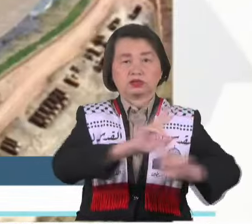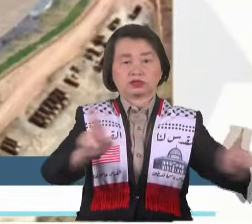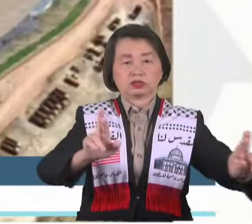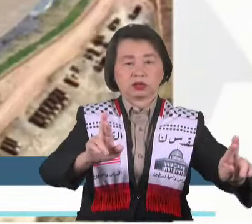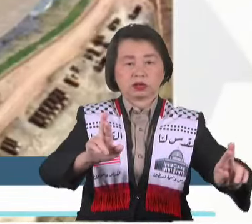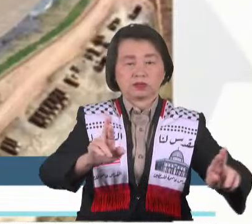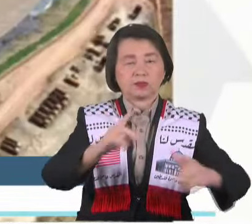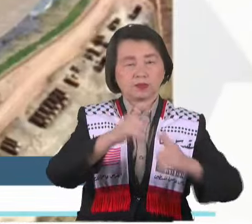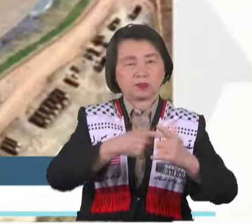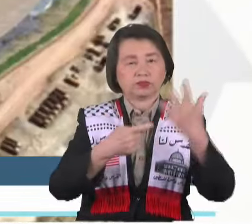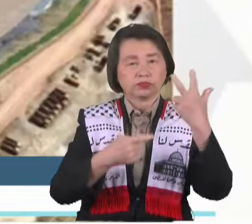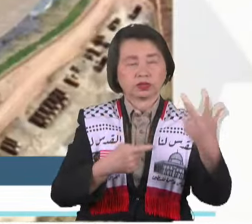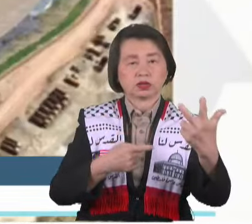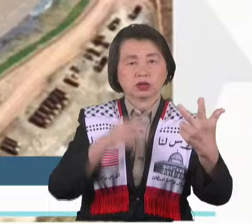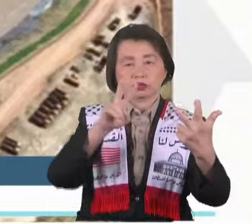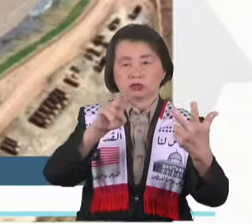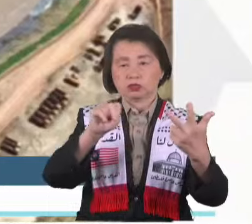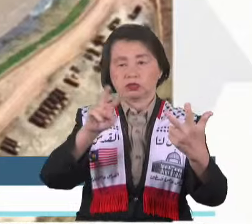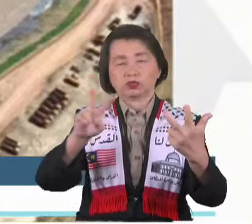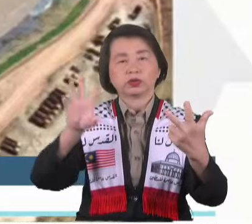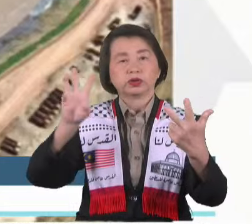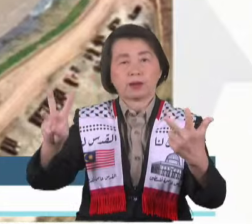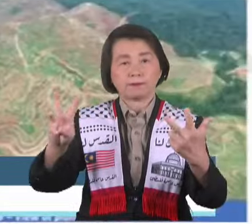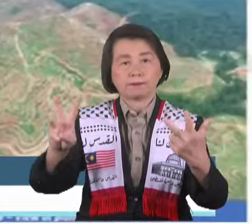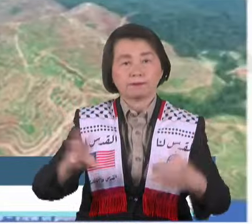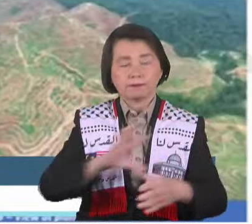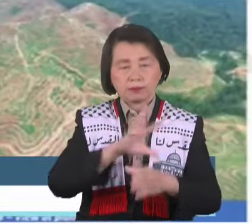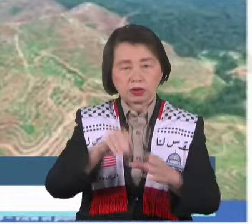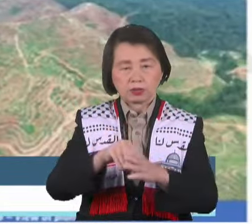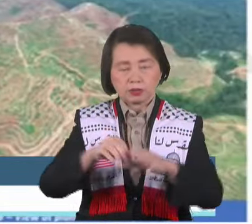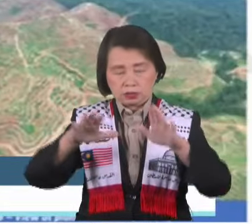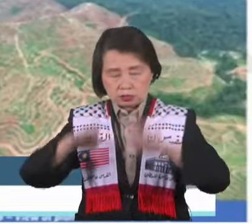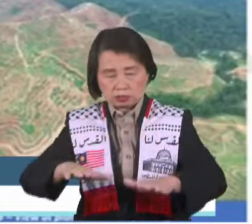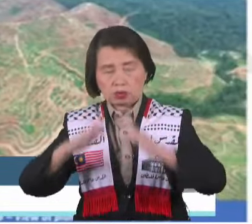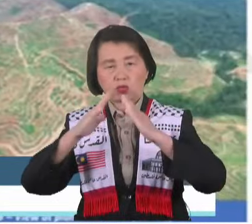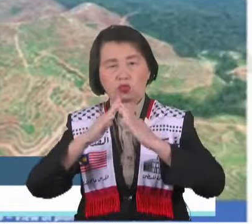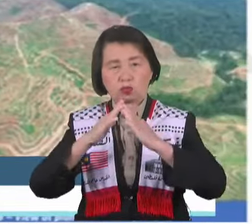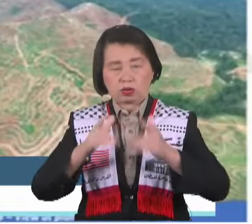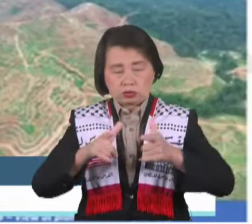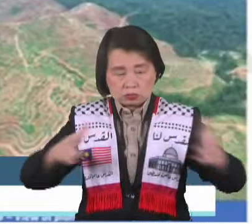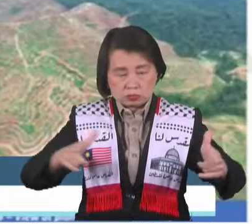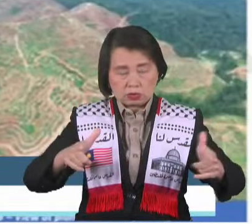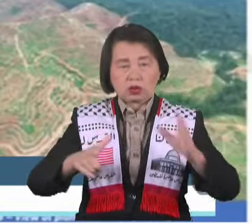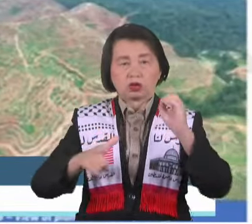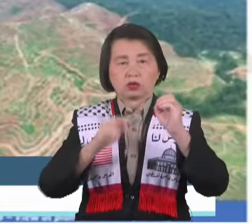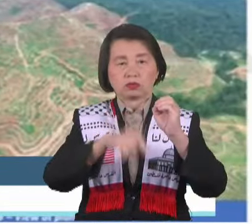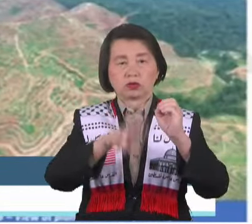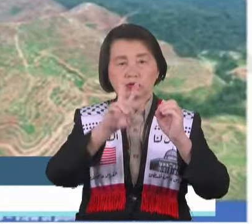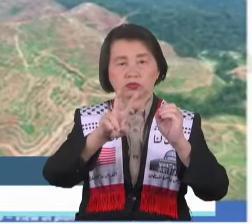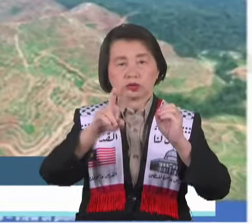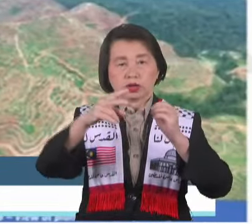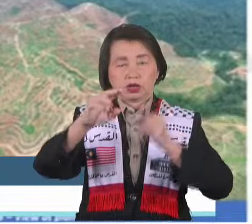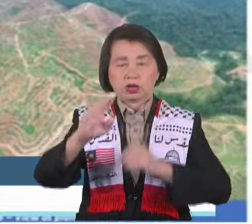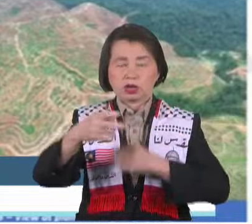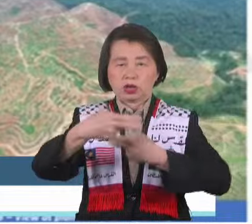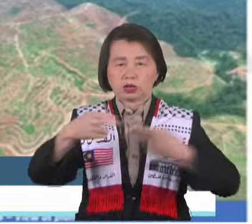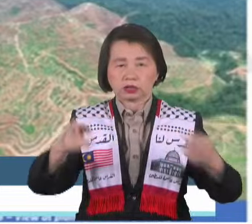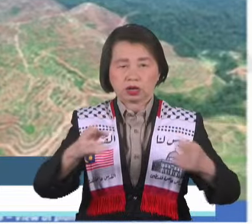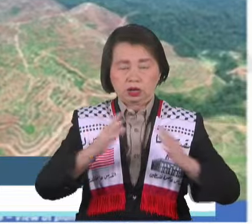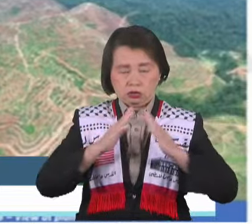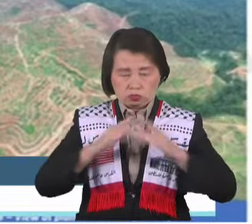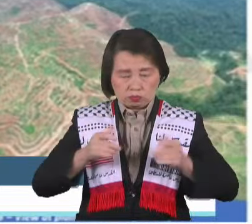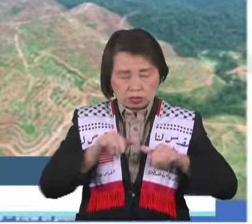sepenuhnya pada Mac 2026. Ia meliputi tapak rumah seluas 0.2 hektar dan